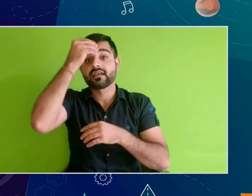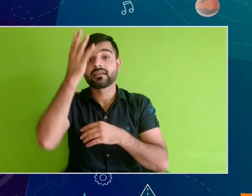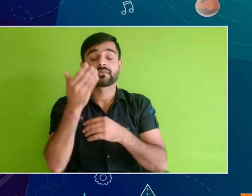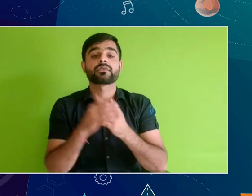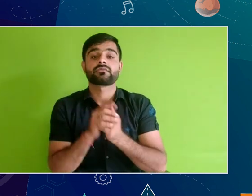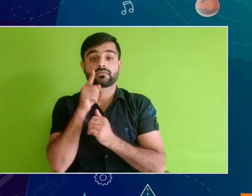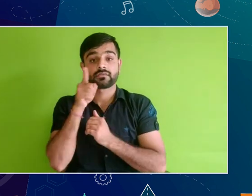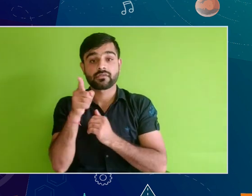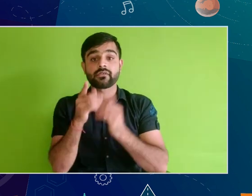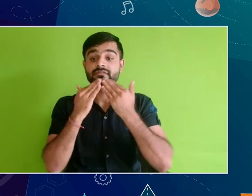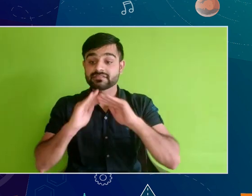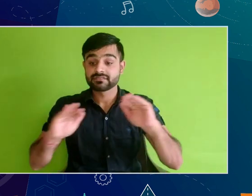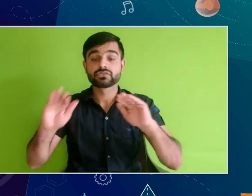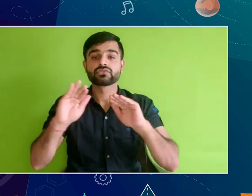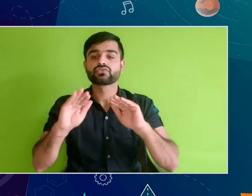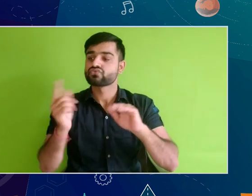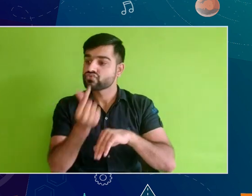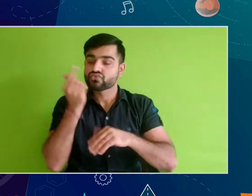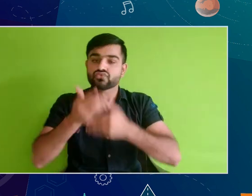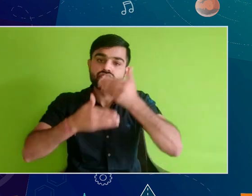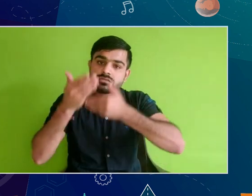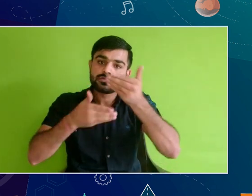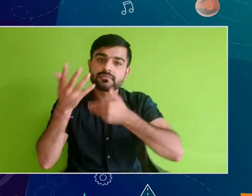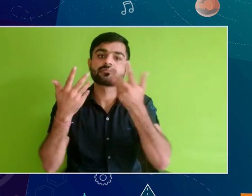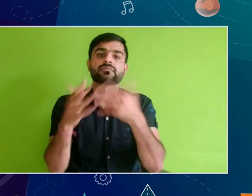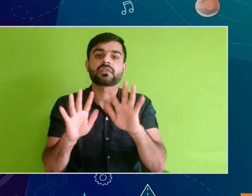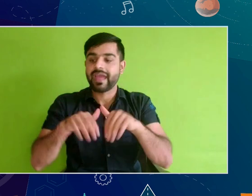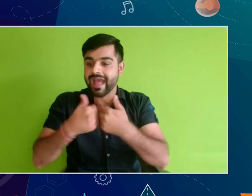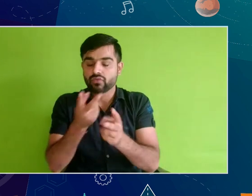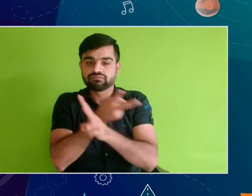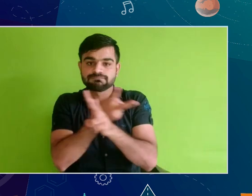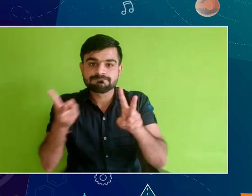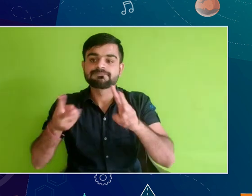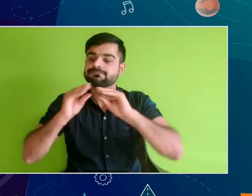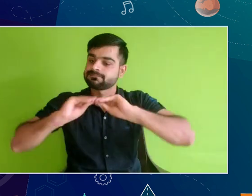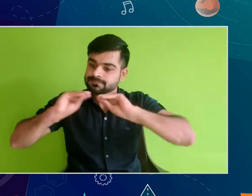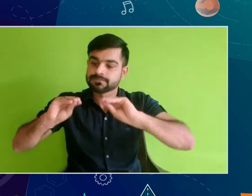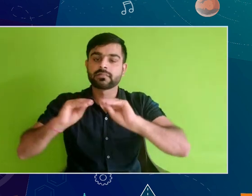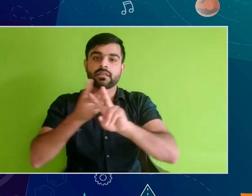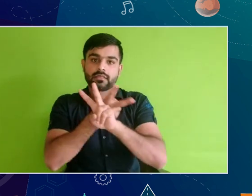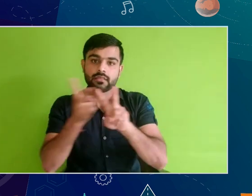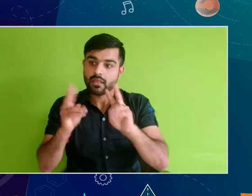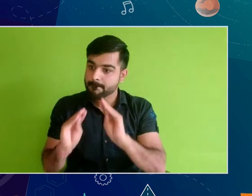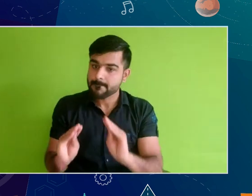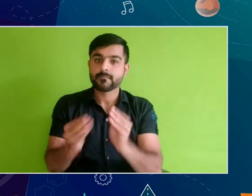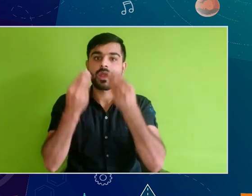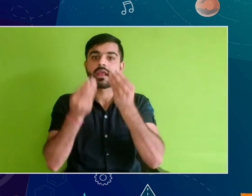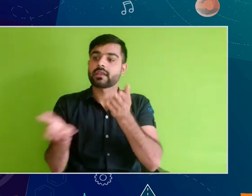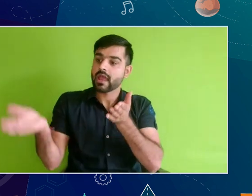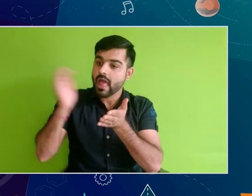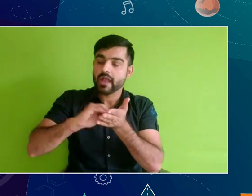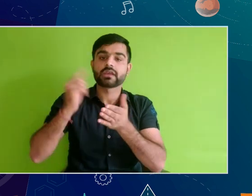इन चीजों को यूज करना सिखाना होगा कि कैसे हम इन चीजों को और अच्छे से दोबारा से रीयूज कर सकते